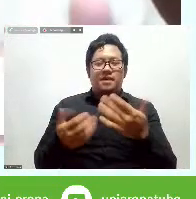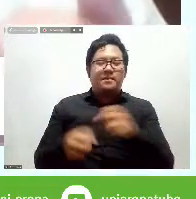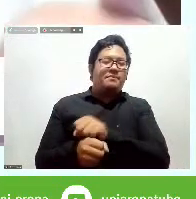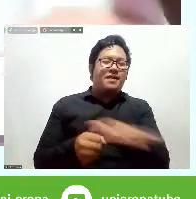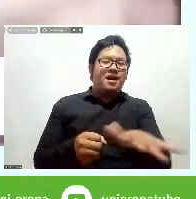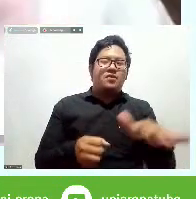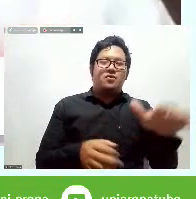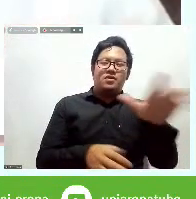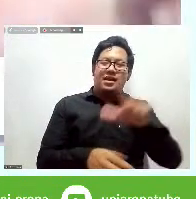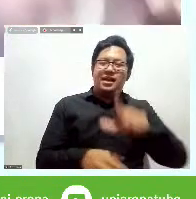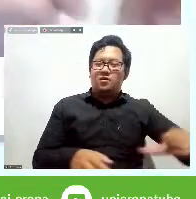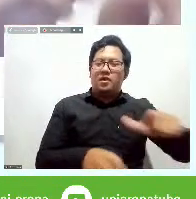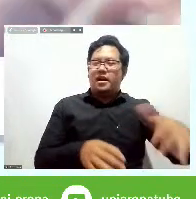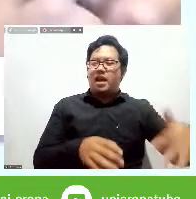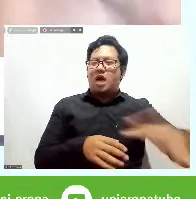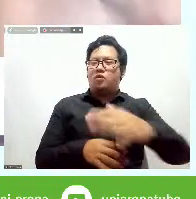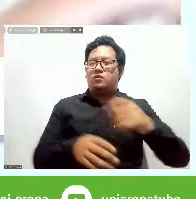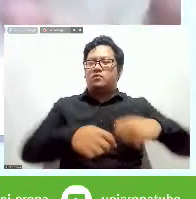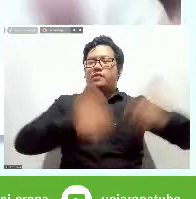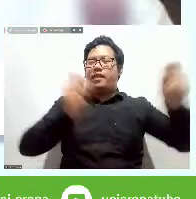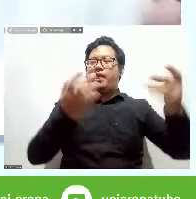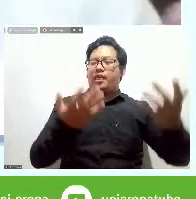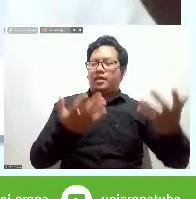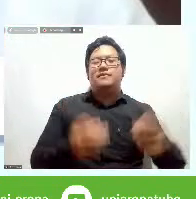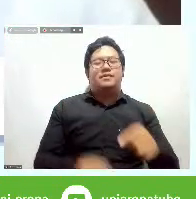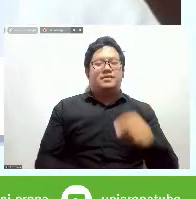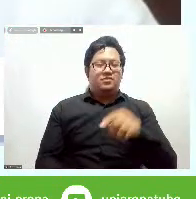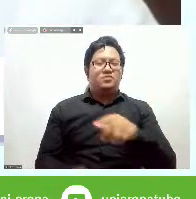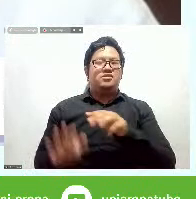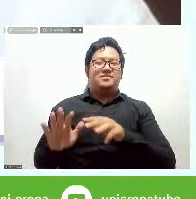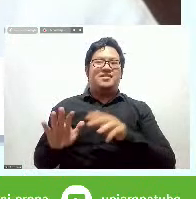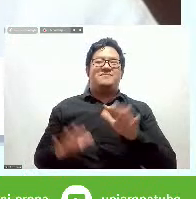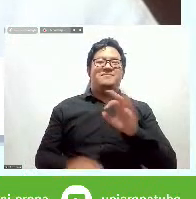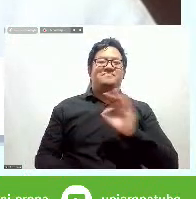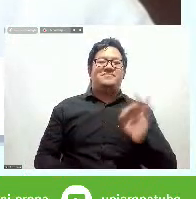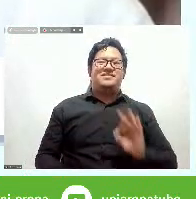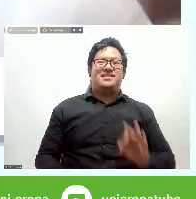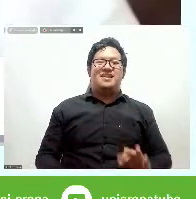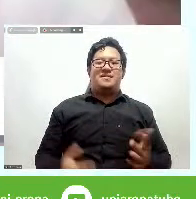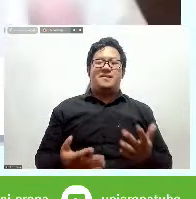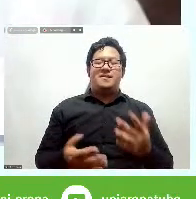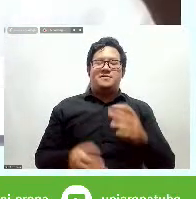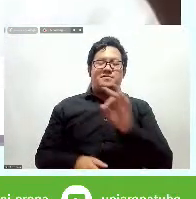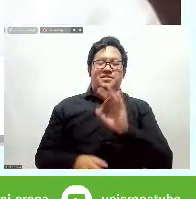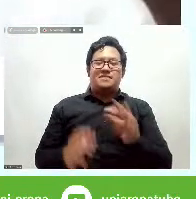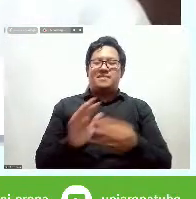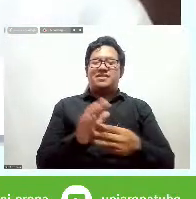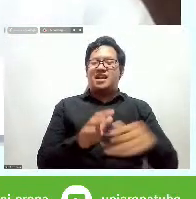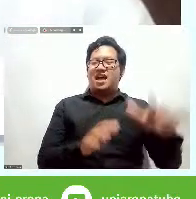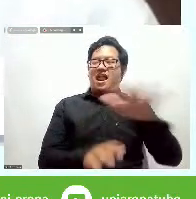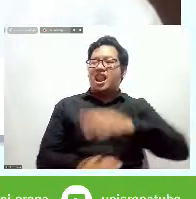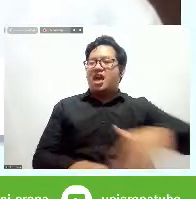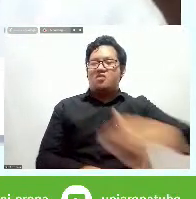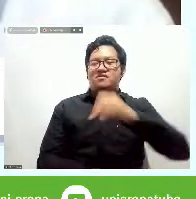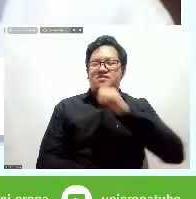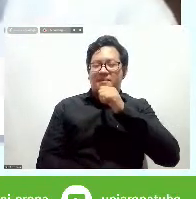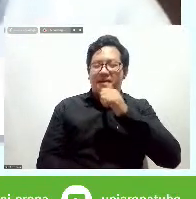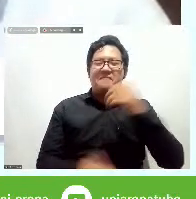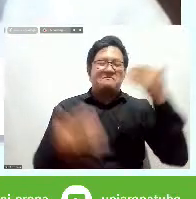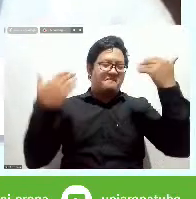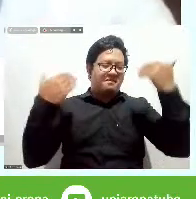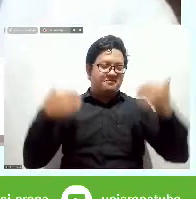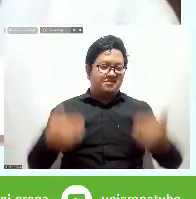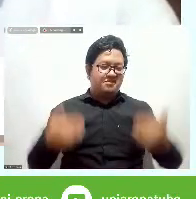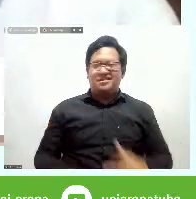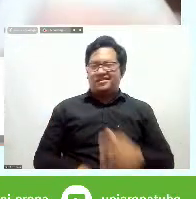itu menyumbang tadi 90% lebih dari semua permasalahan alam yang termasuk juga transactions yang namanya perubahan iklim